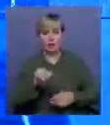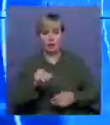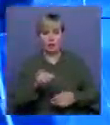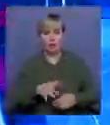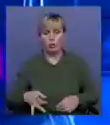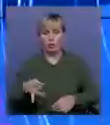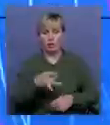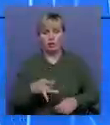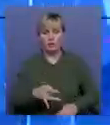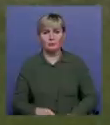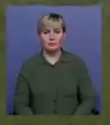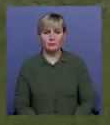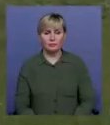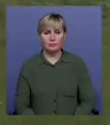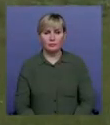края.